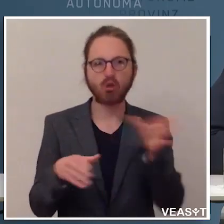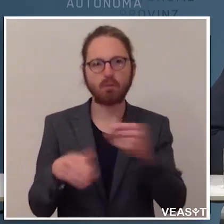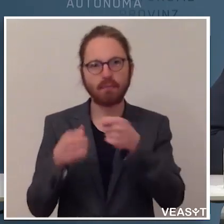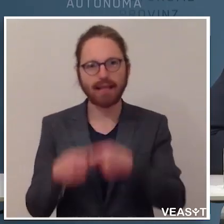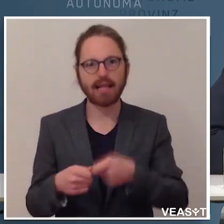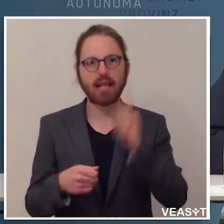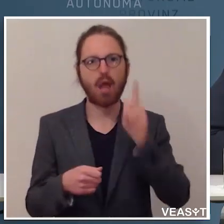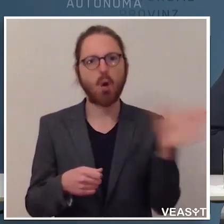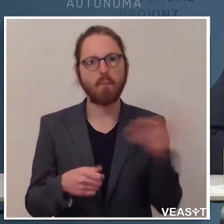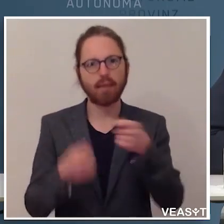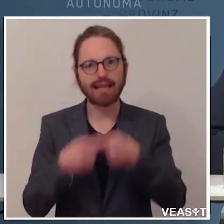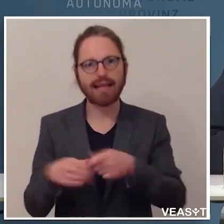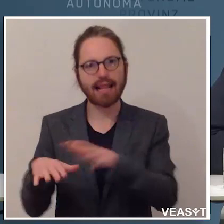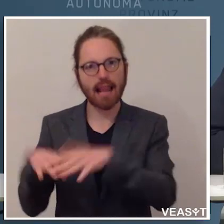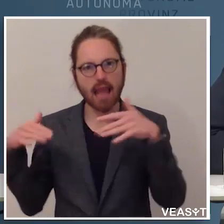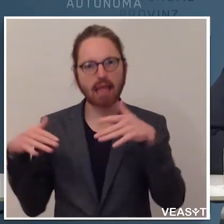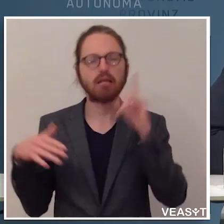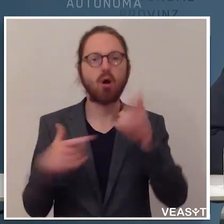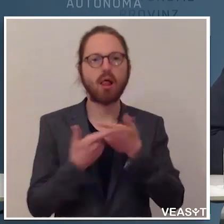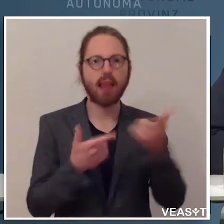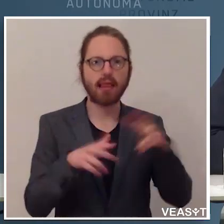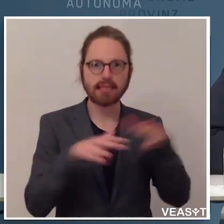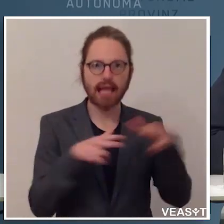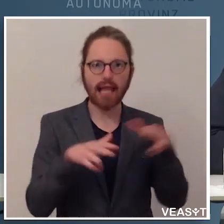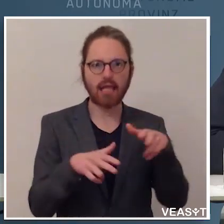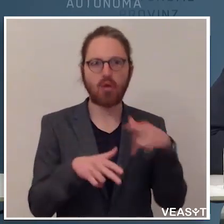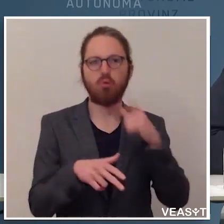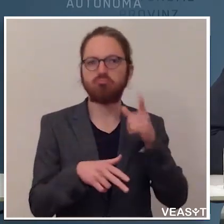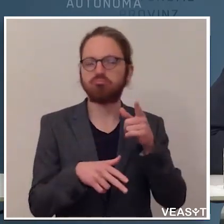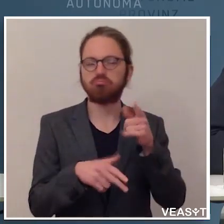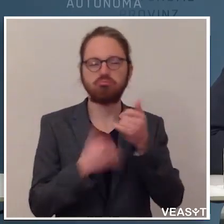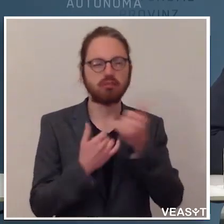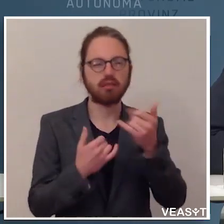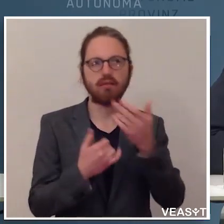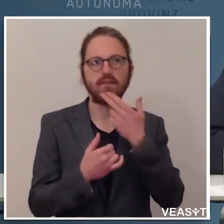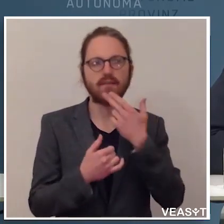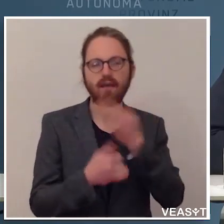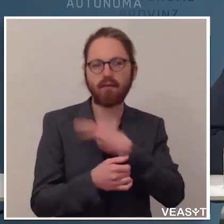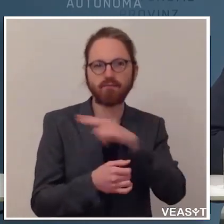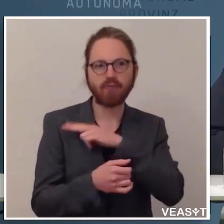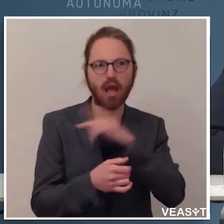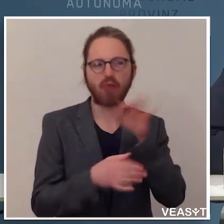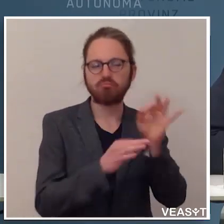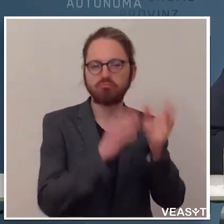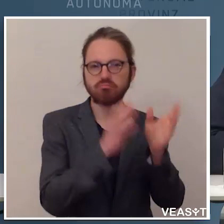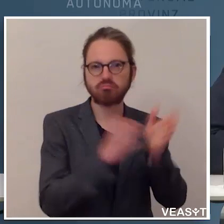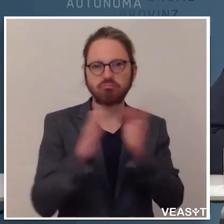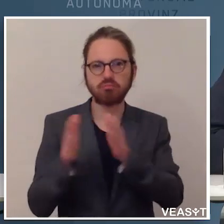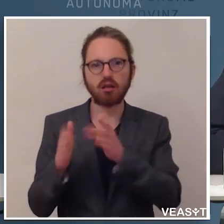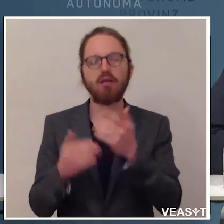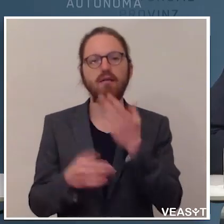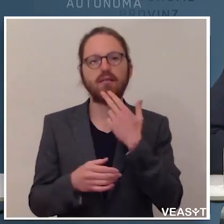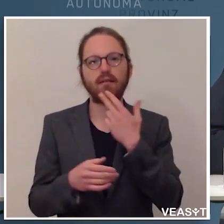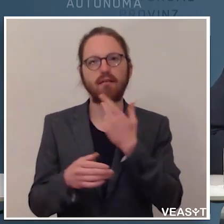die Mitglieder des Landtages, der Landesregierung. Je nach Zuständigkeit für das Gesetz